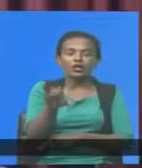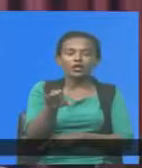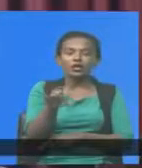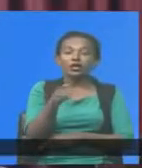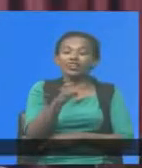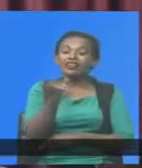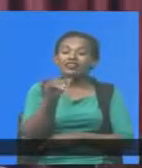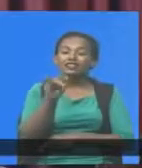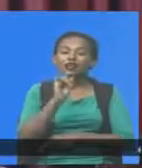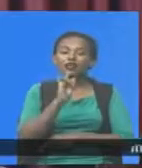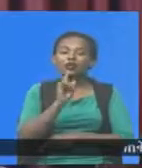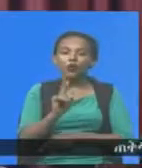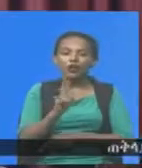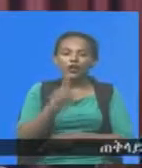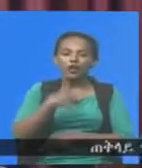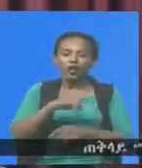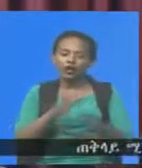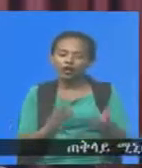እንደዛ ነው ወይ ያፈጠርነው ያደረጀነው?